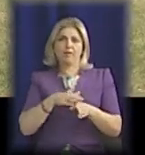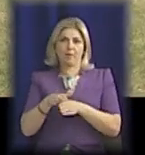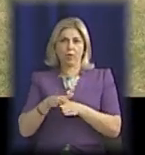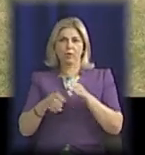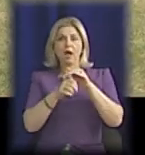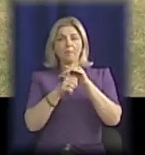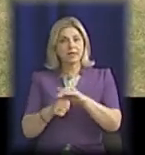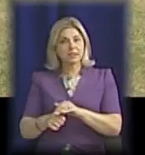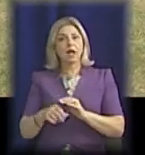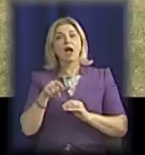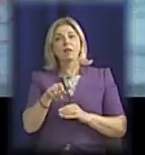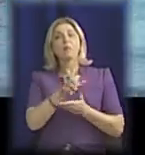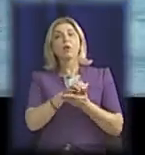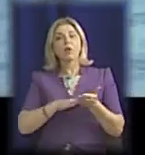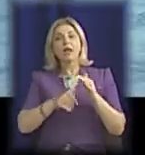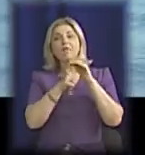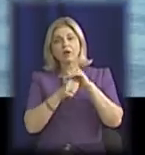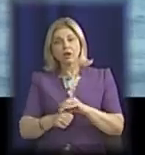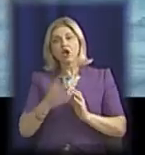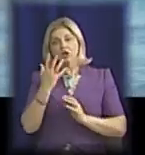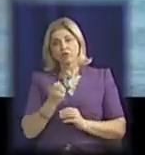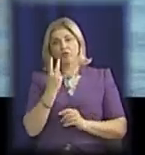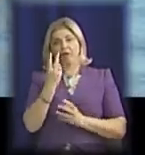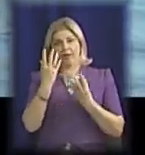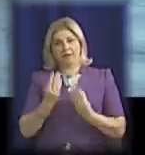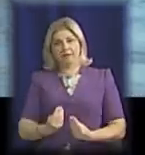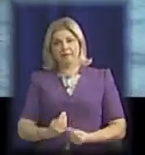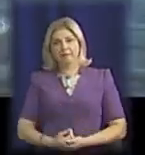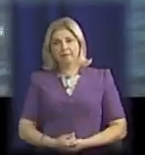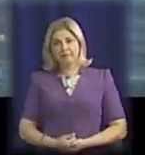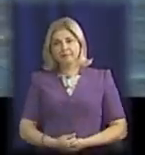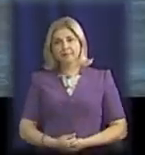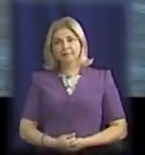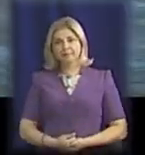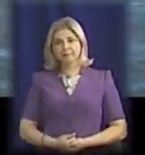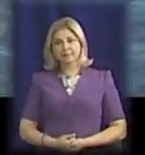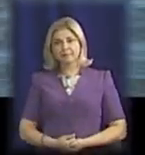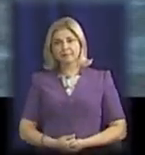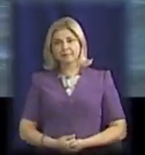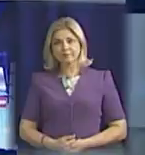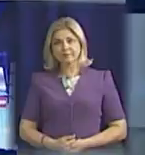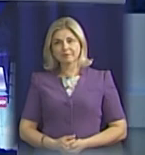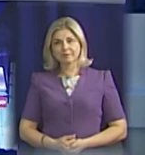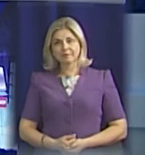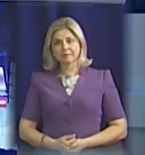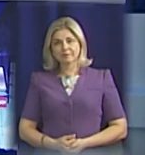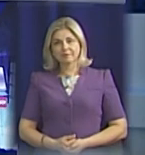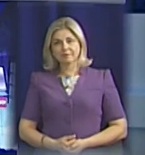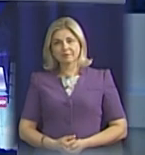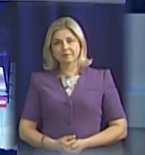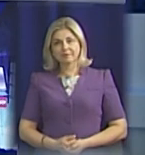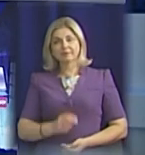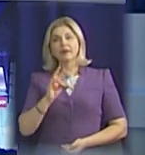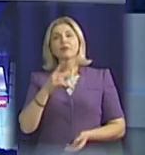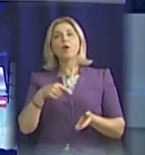воду триватимуть ще 2 дні. Олександр Гордієнко, Андрій Заворотній, телевізійні новини Миколаївщини.